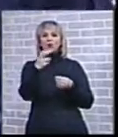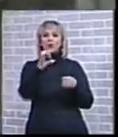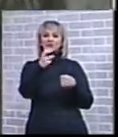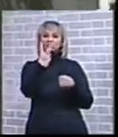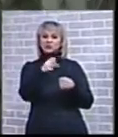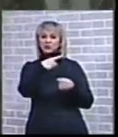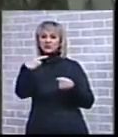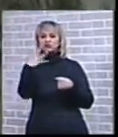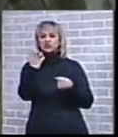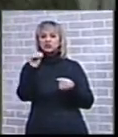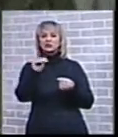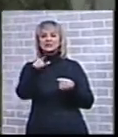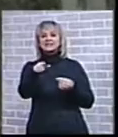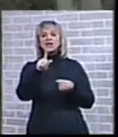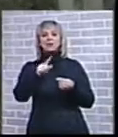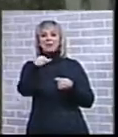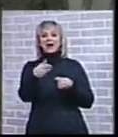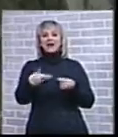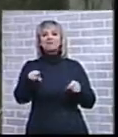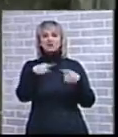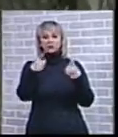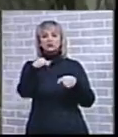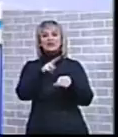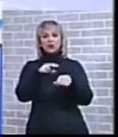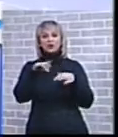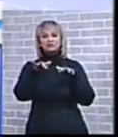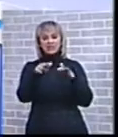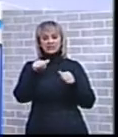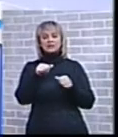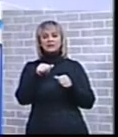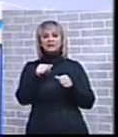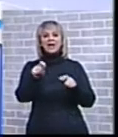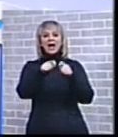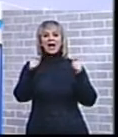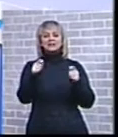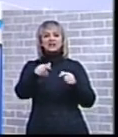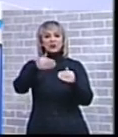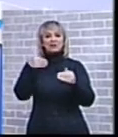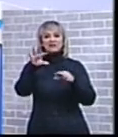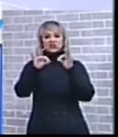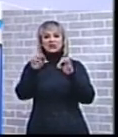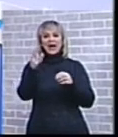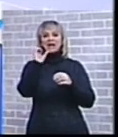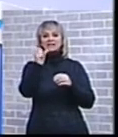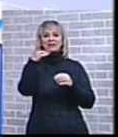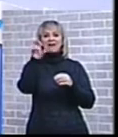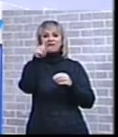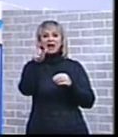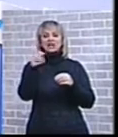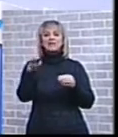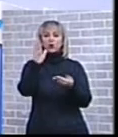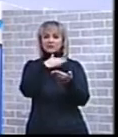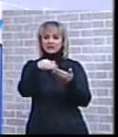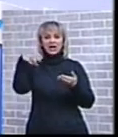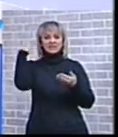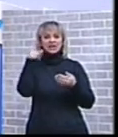до 400 тысяч. По факту ЧП возбуждено уголовное дело. Открытие предвыборного штаба Алексея Навального сорвали